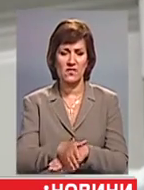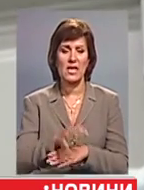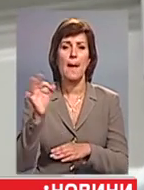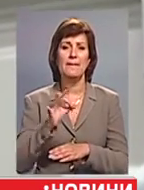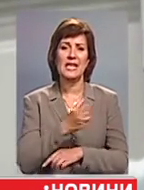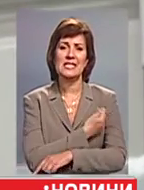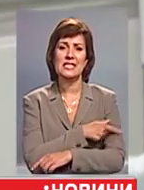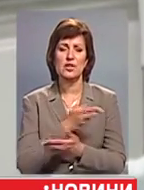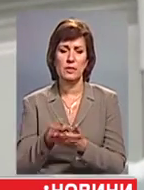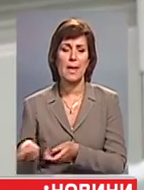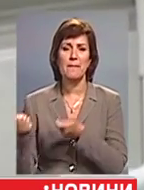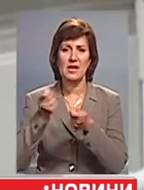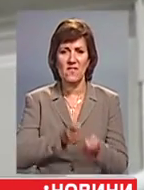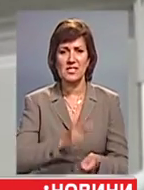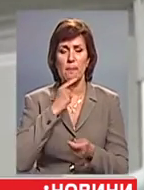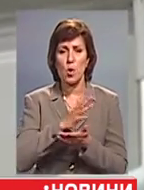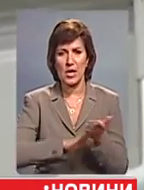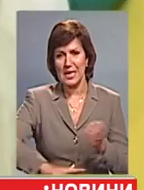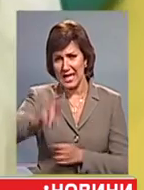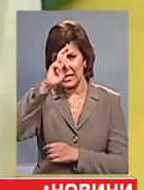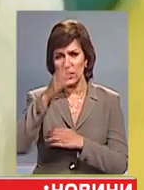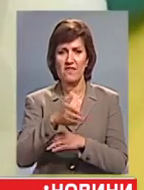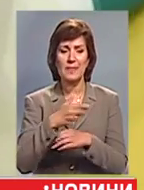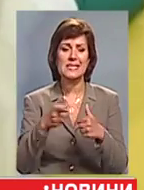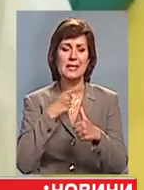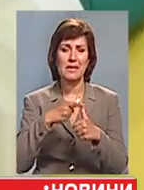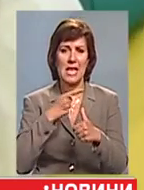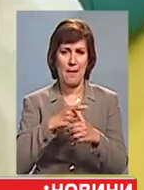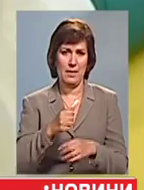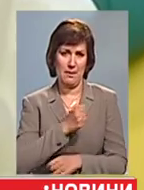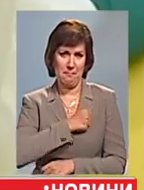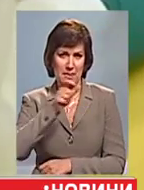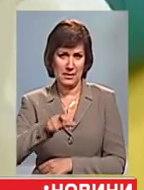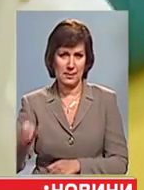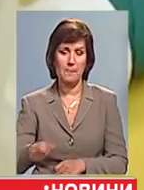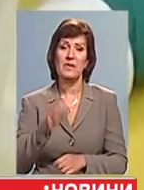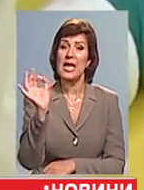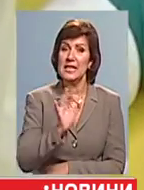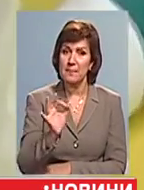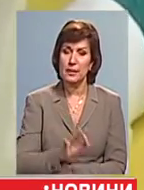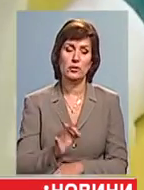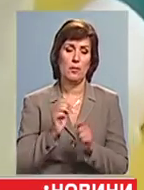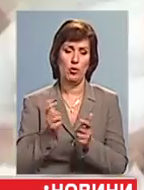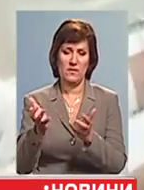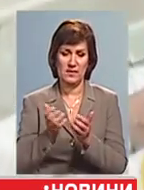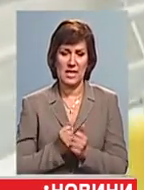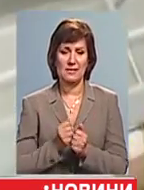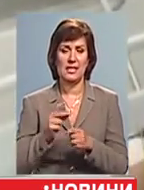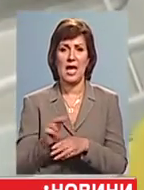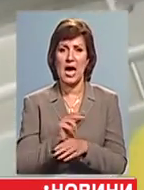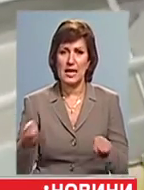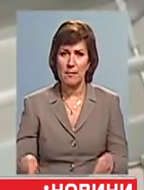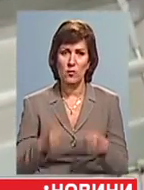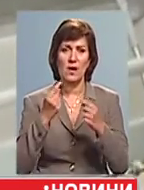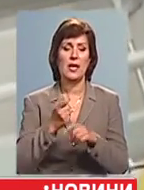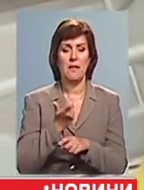берлінський шпиталь. Він привіз пораненим державний прапор з іменами бійців. Порошенко також повідомив, що Німеччина погодилась взяти на реабілітацію